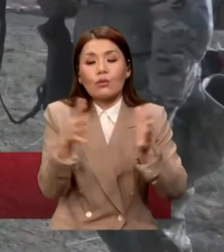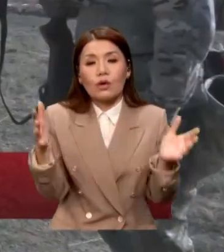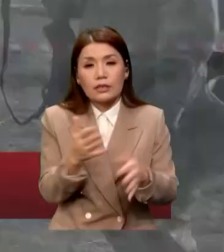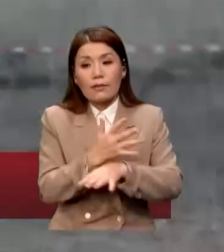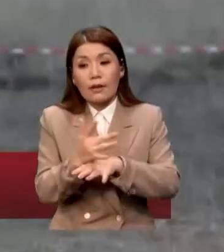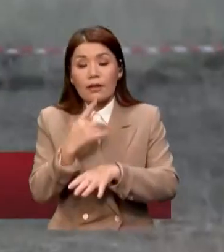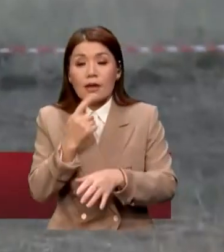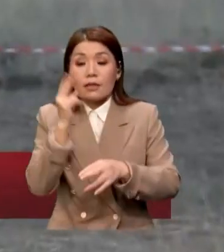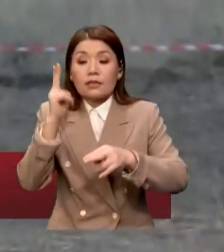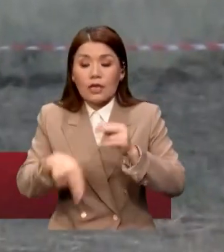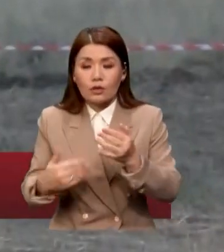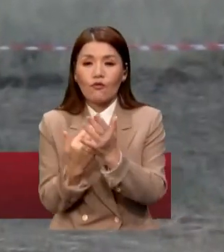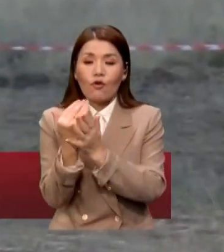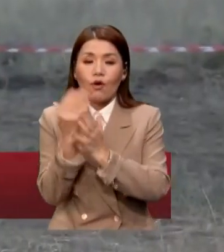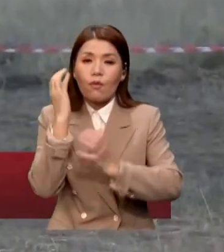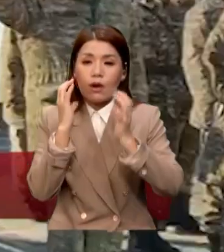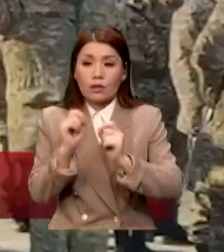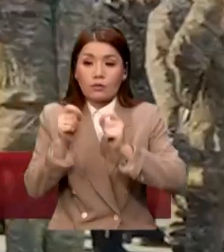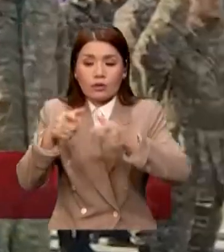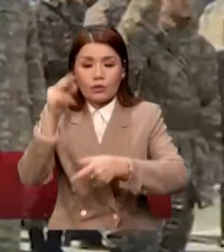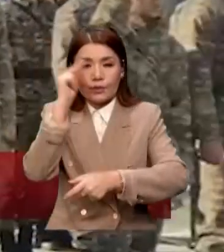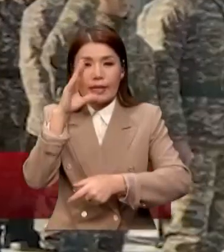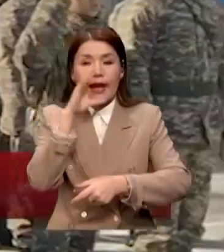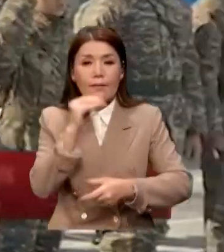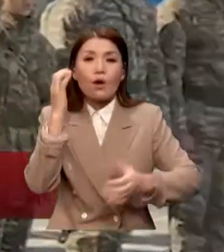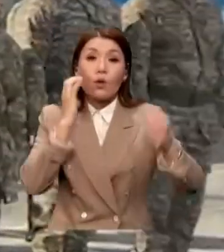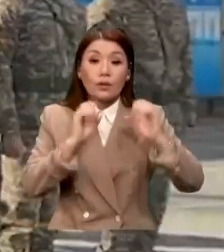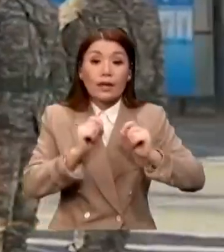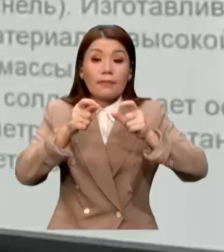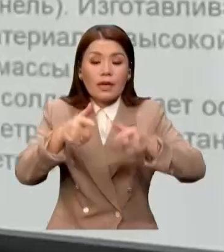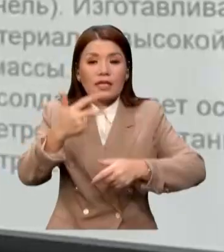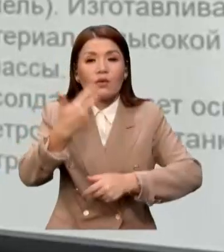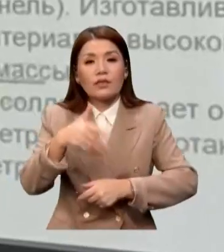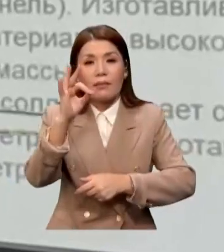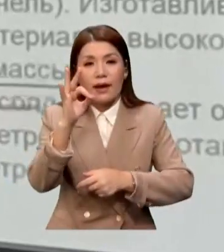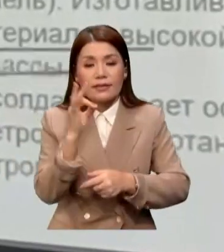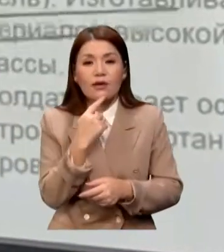соң жоғарғы оқу орнына грант егер атаналады. Ал университетке түскендердің